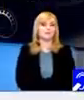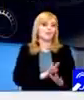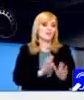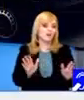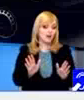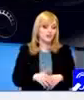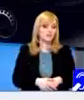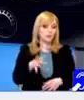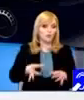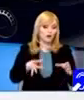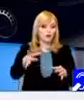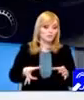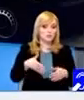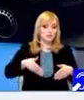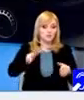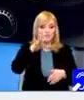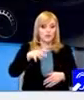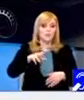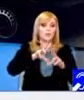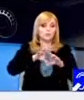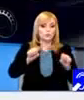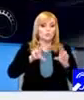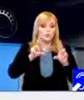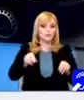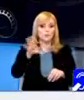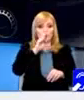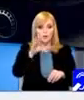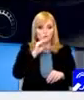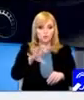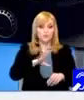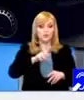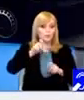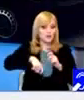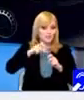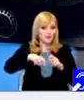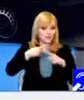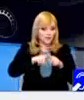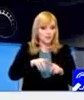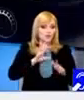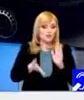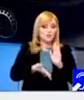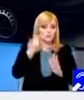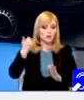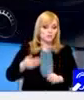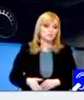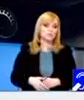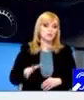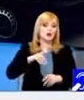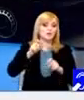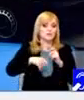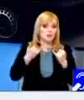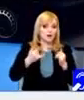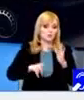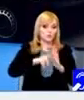Gata cu hârburile de pe străzile Chișinăului. Autoritățile promit că microbuzele care nu trec de inspecția tehnică vor fi scoase din uz. Testele au